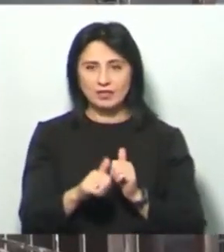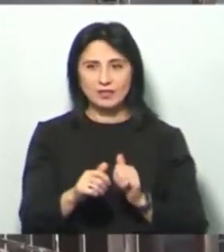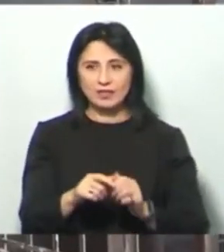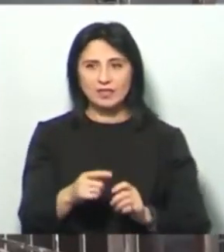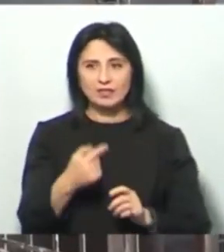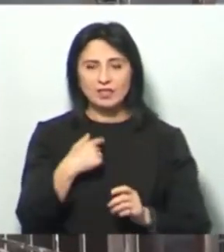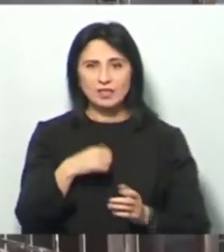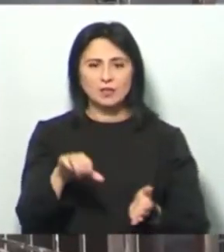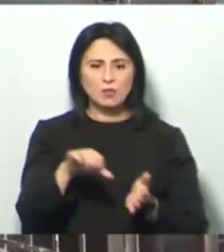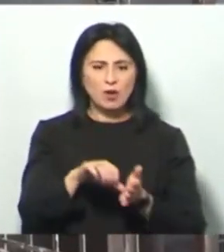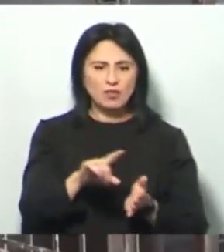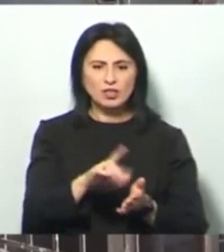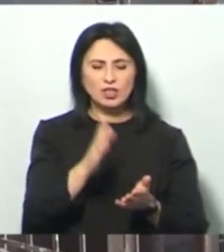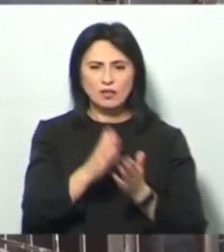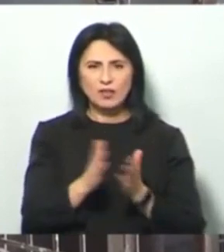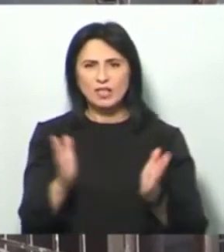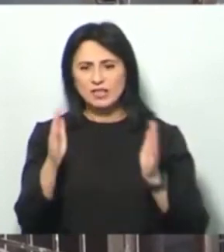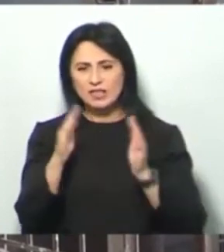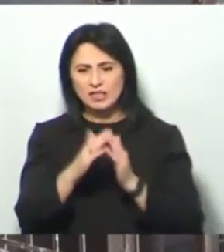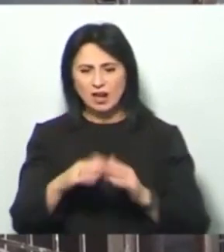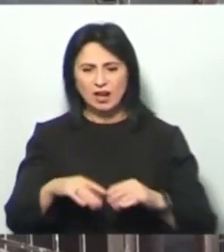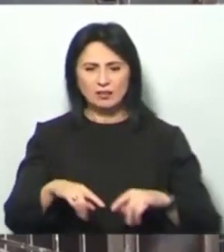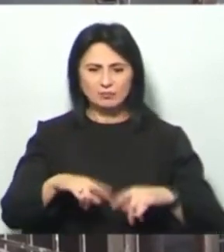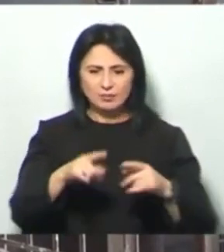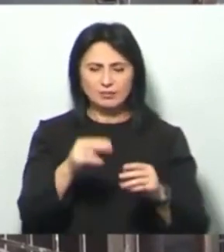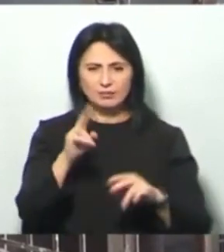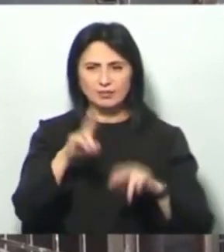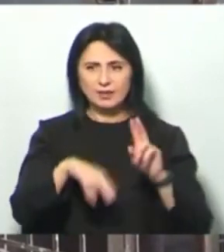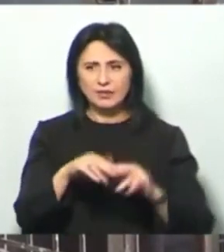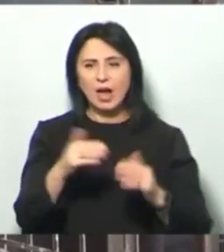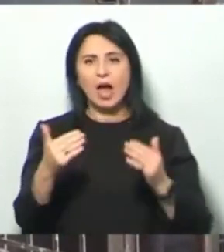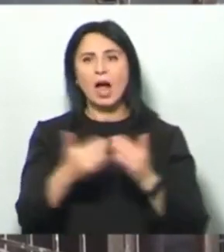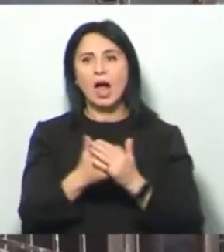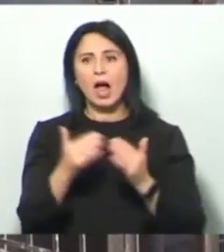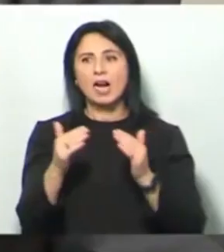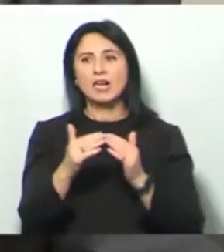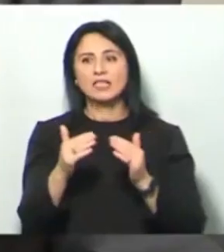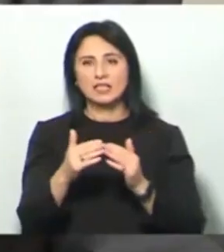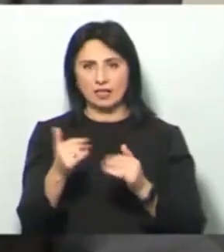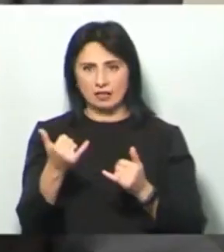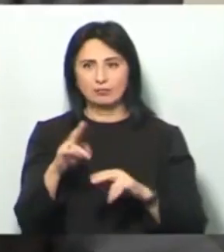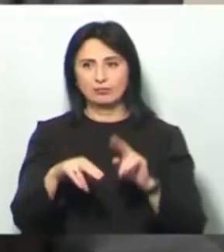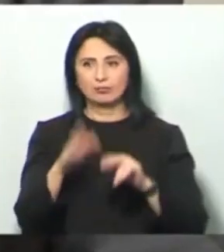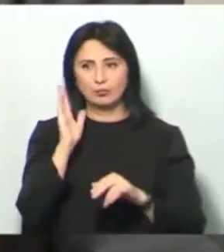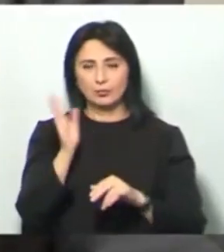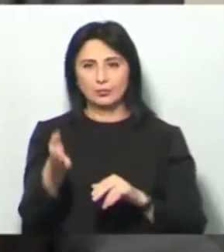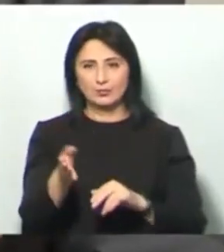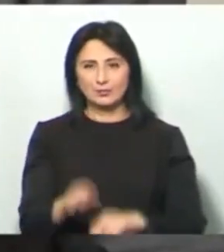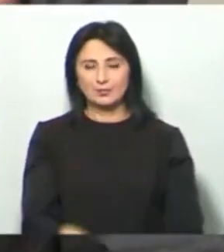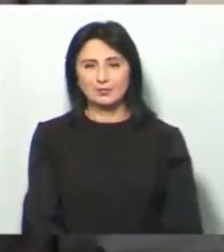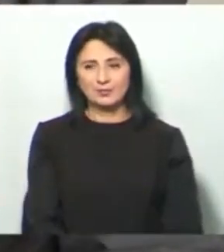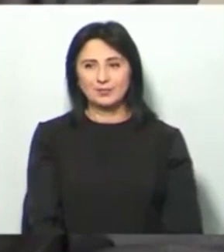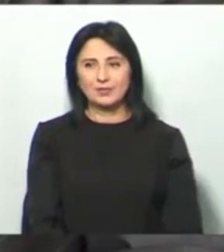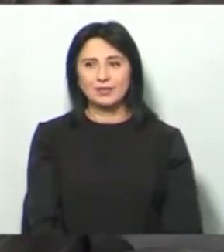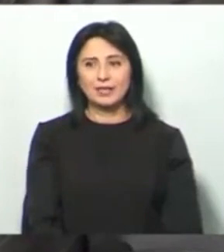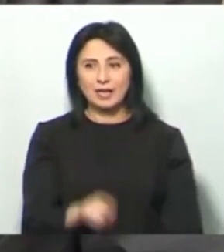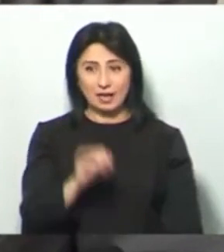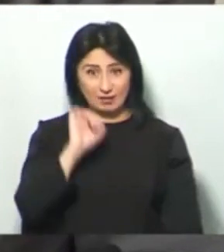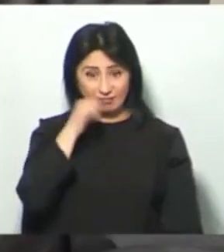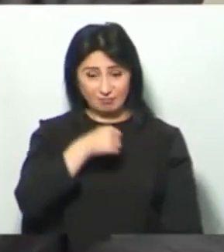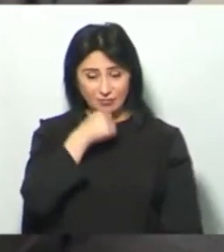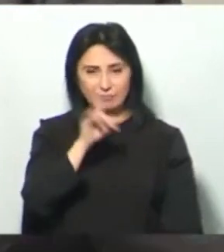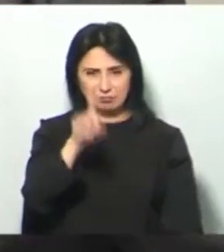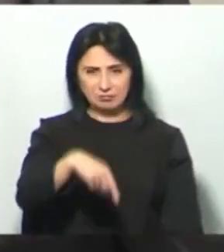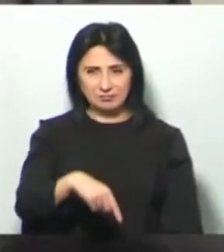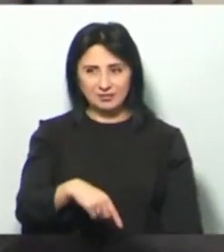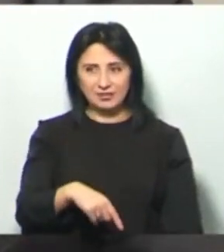ბეშუმში მამაჩემის აგებული სახლი ძველი სახლია და ახალი სახლი უნდა დაუდგა იქ. ამ ხნის კაცმა